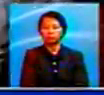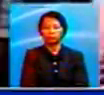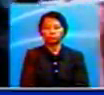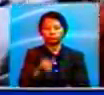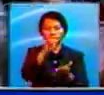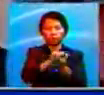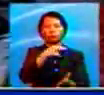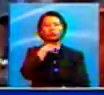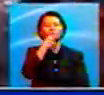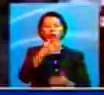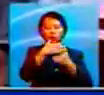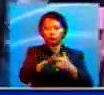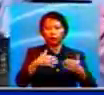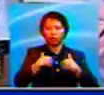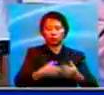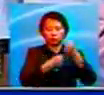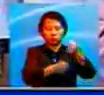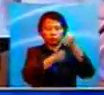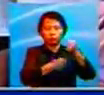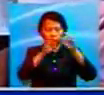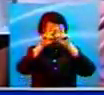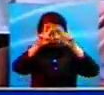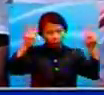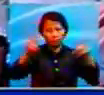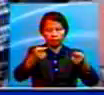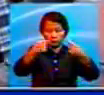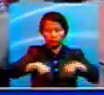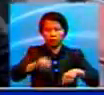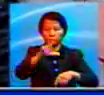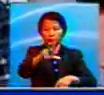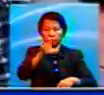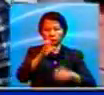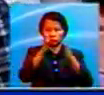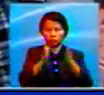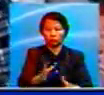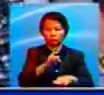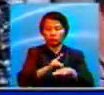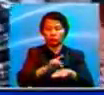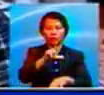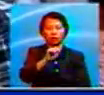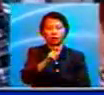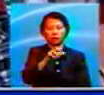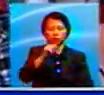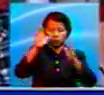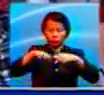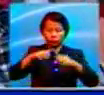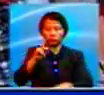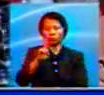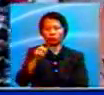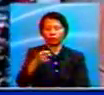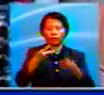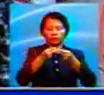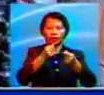Perkara itu disuarakannya selepas mengadakan perhimpunan aman yang dihadiri kira-kira 300 penduduk di Lata Hujan Kusial Tanah